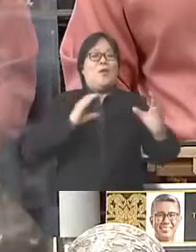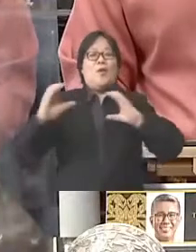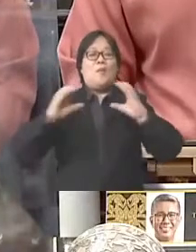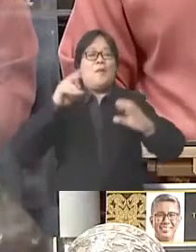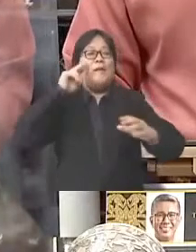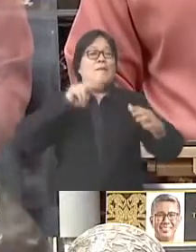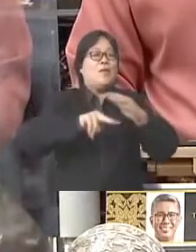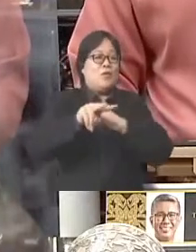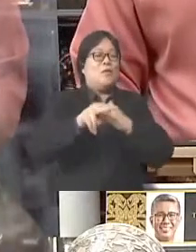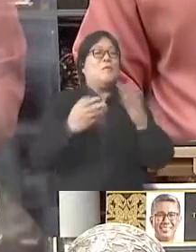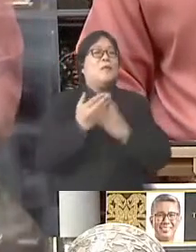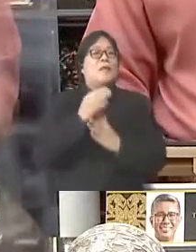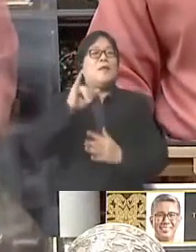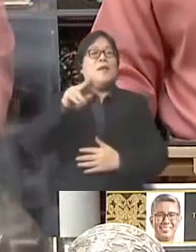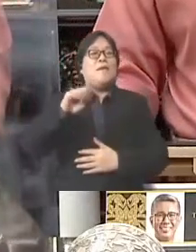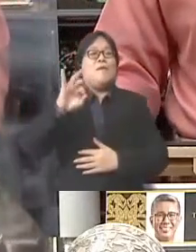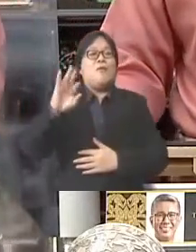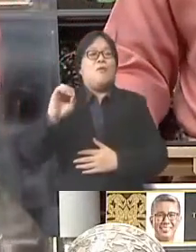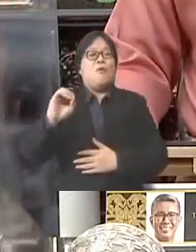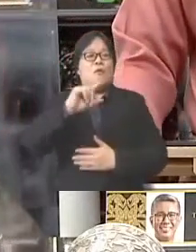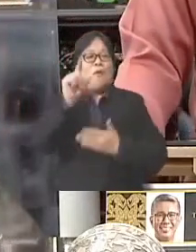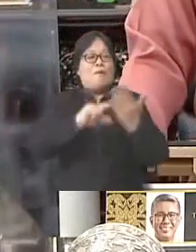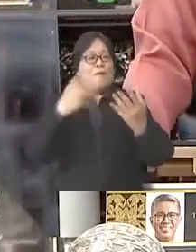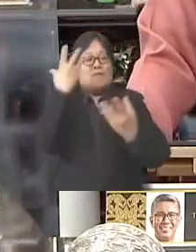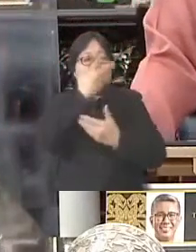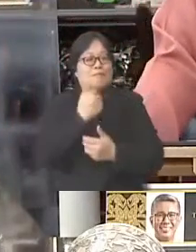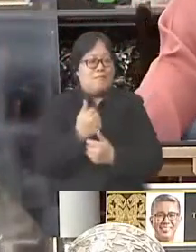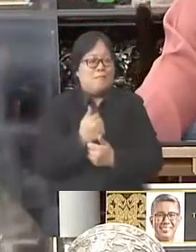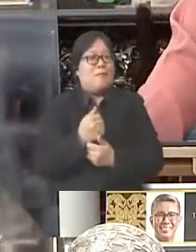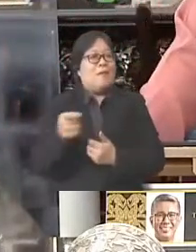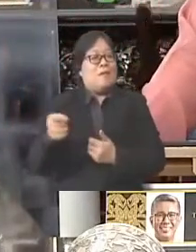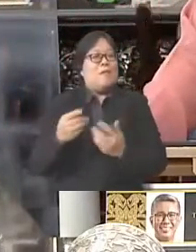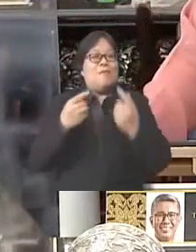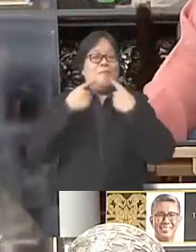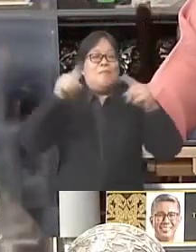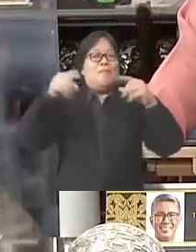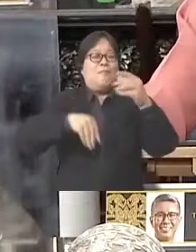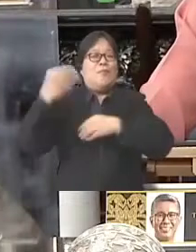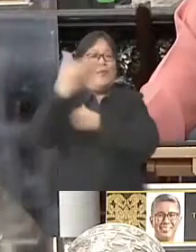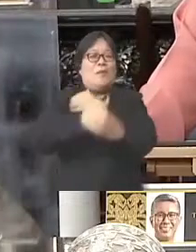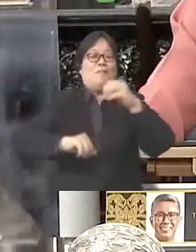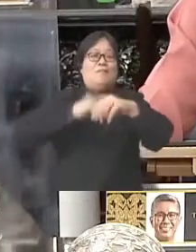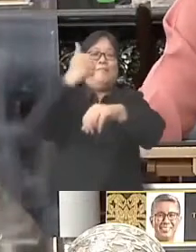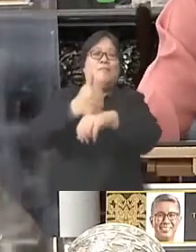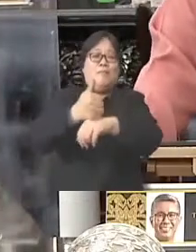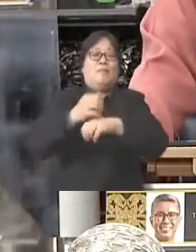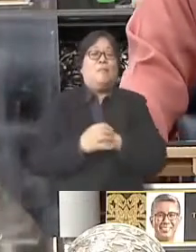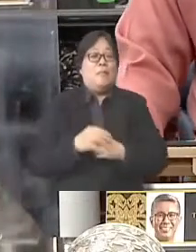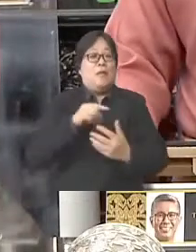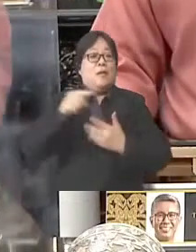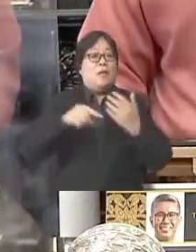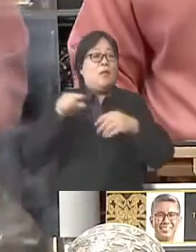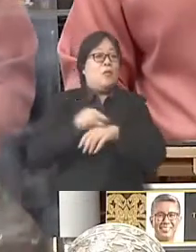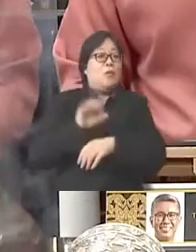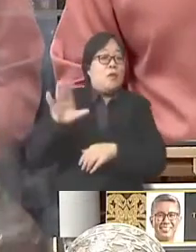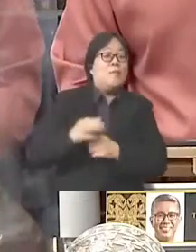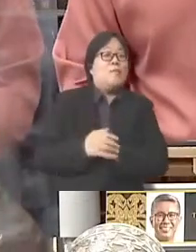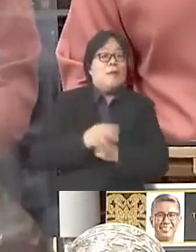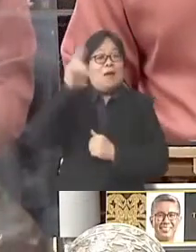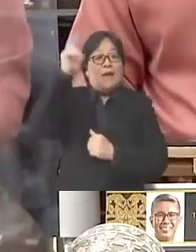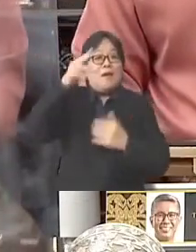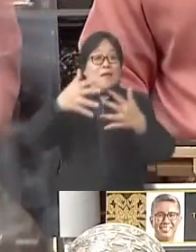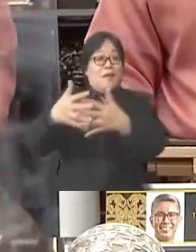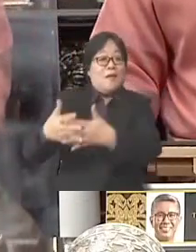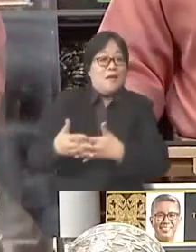komunikasi visual melalui infografik menarik victo catatlah bercahaya menembusi pasrah luar negara dan antara pengguna primata mereka ialah